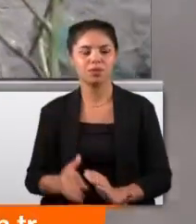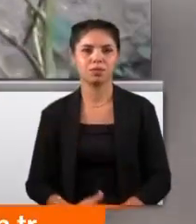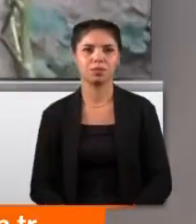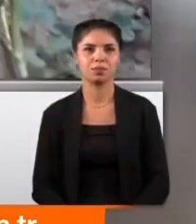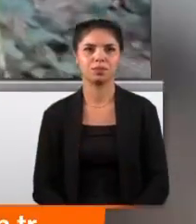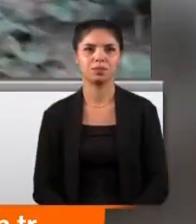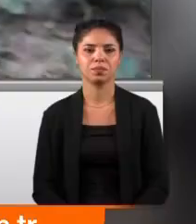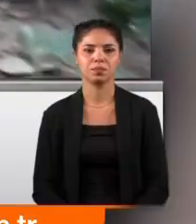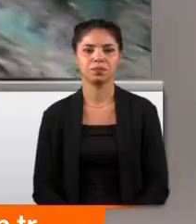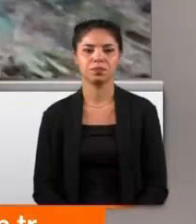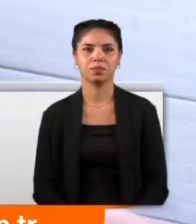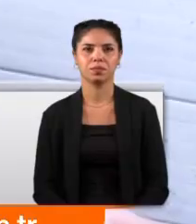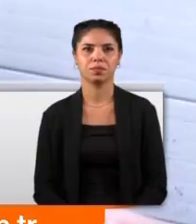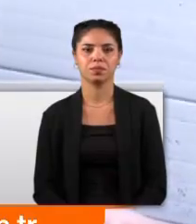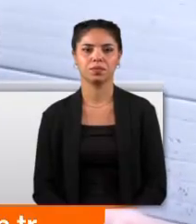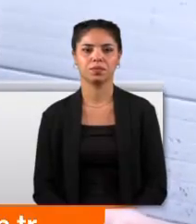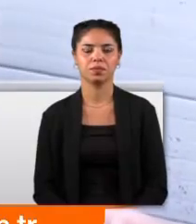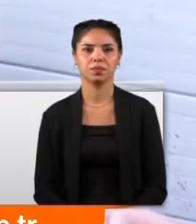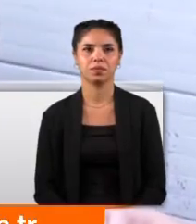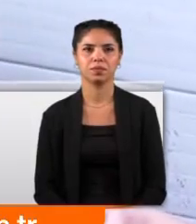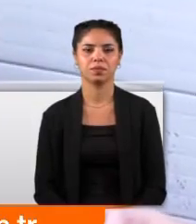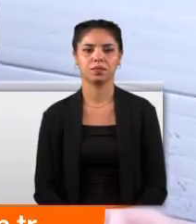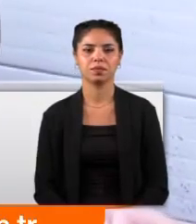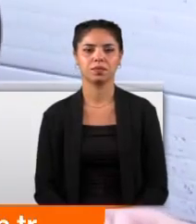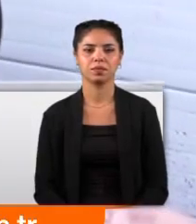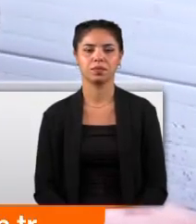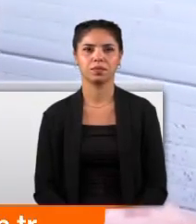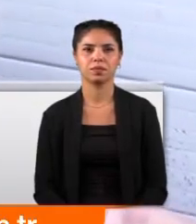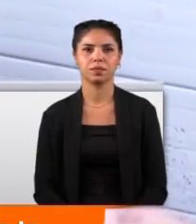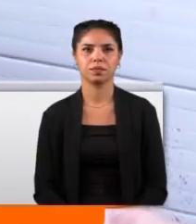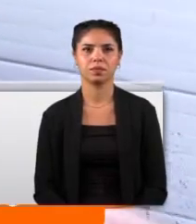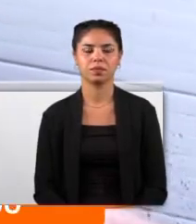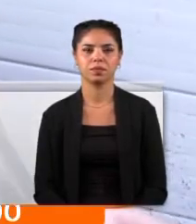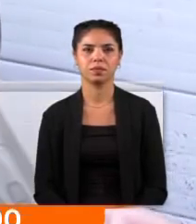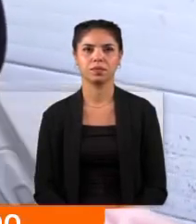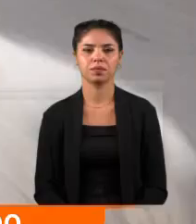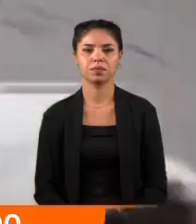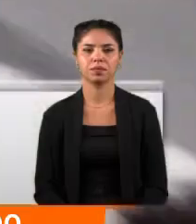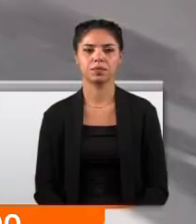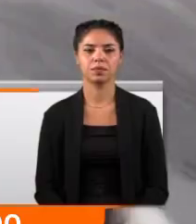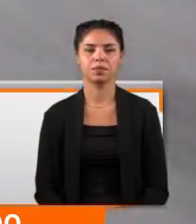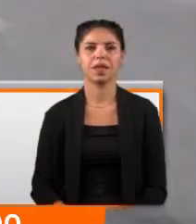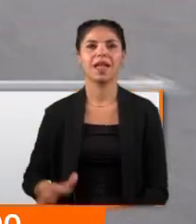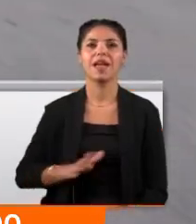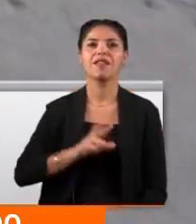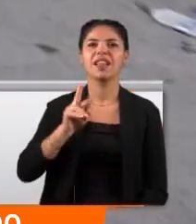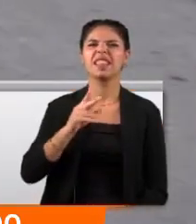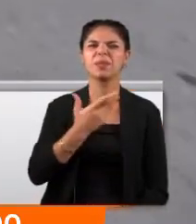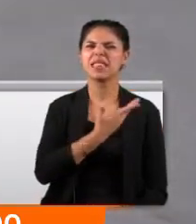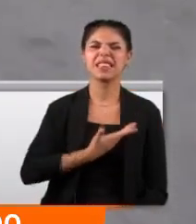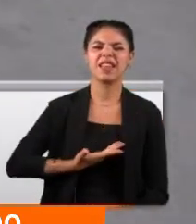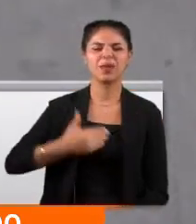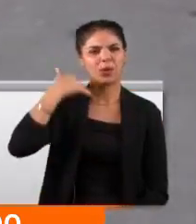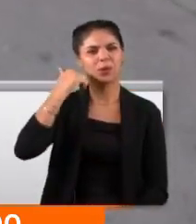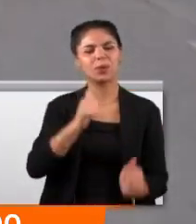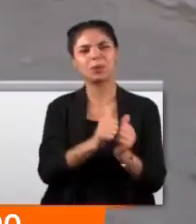Dur Dur Dur acele etme Dur benim olmadığım zaman meleyerek ağlamaya başlıyor evladı gibi sevdiği kuzusunu bir